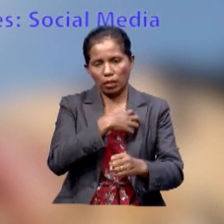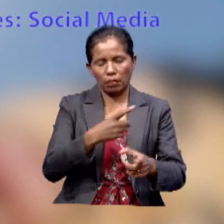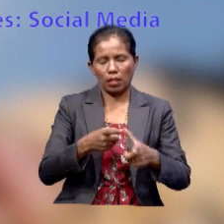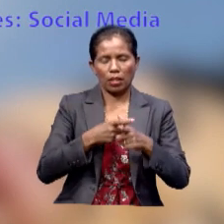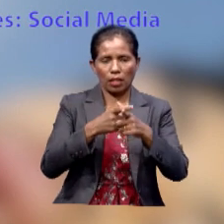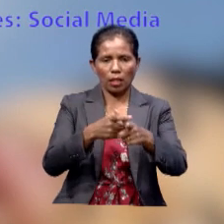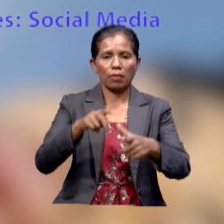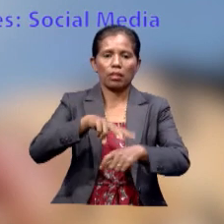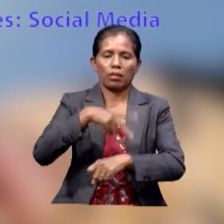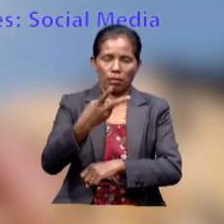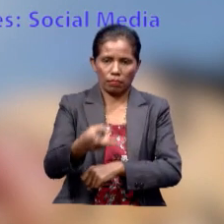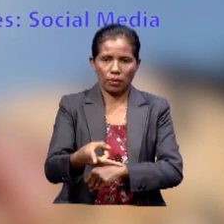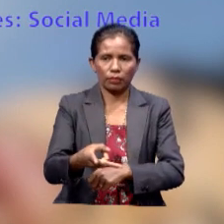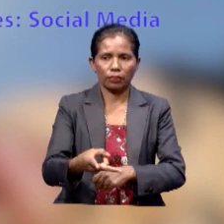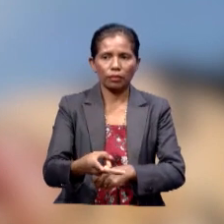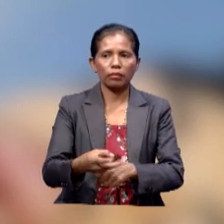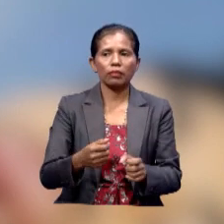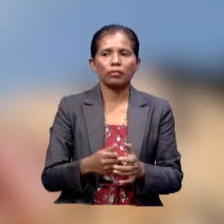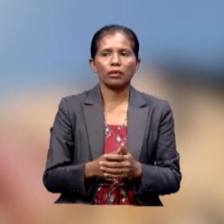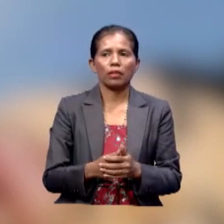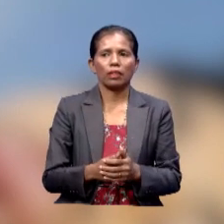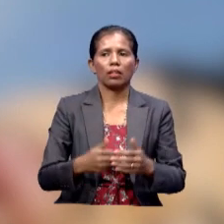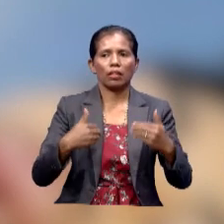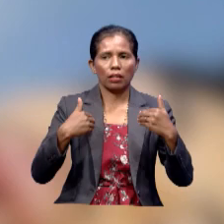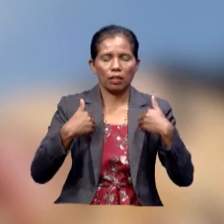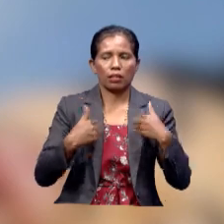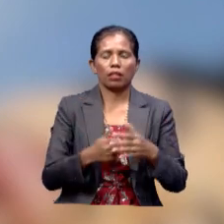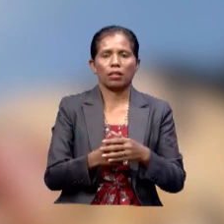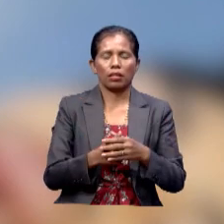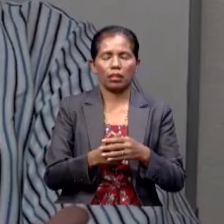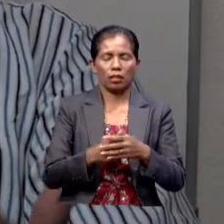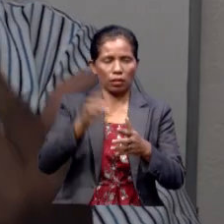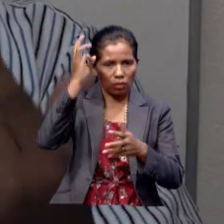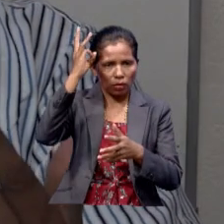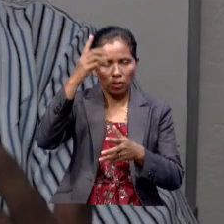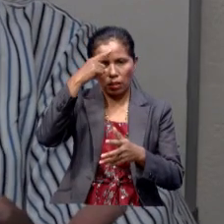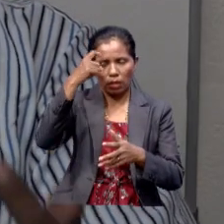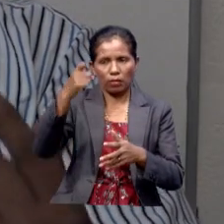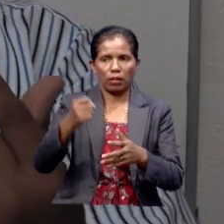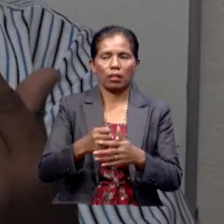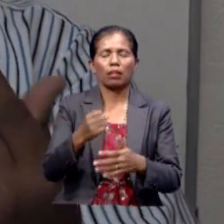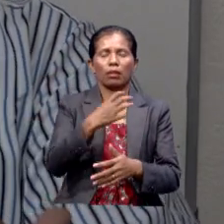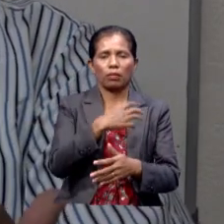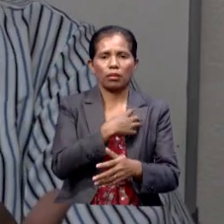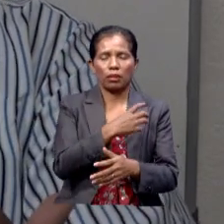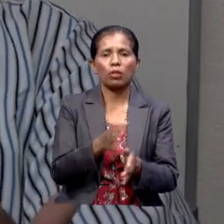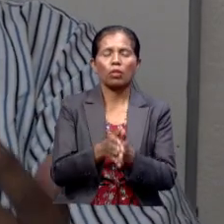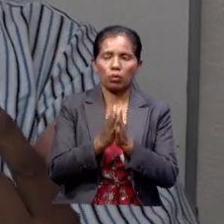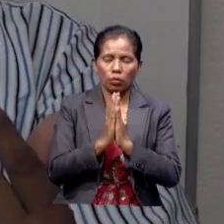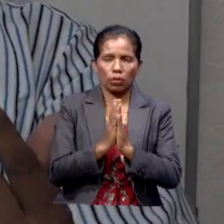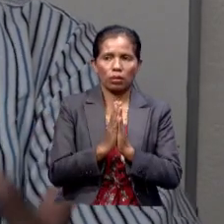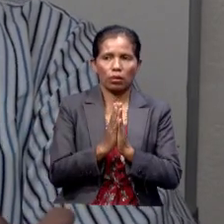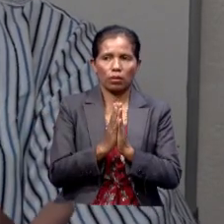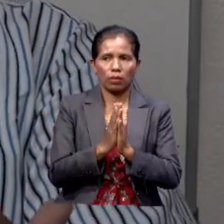mani momu antau ida ne hamusu na konfundi tambane maka fundasun mahin na pati busu